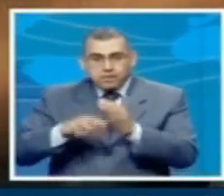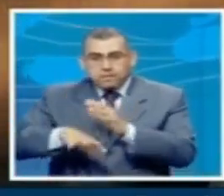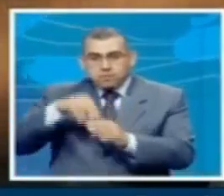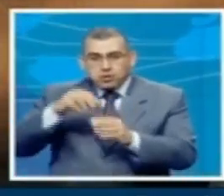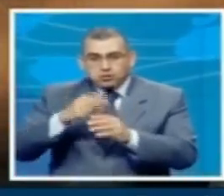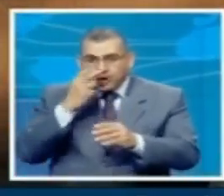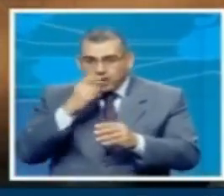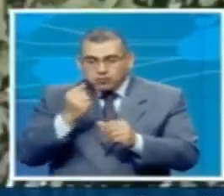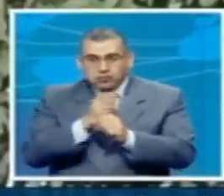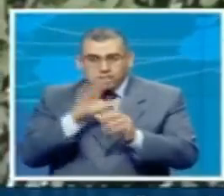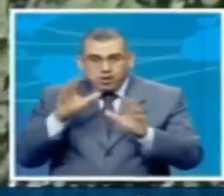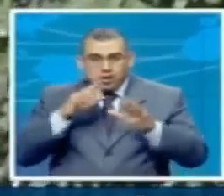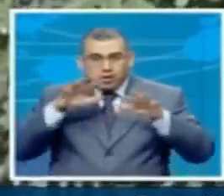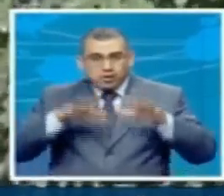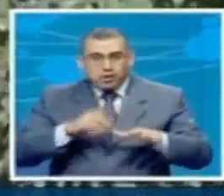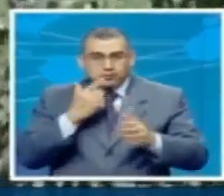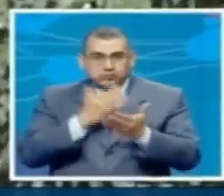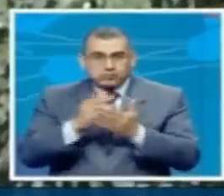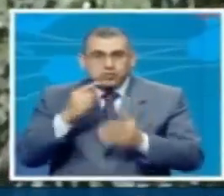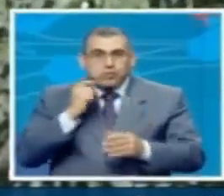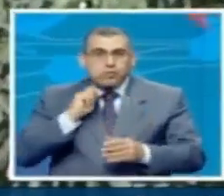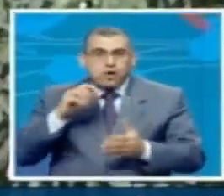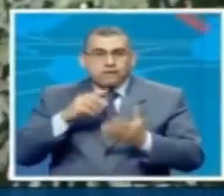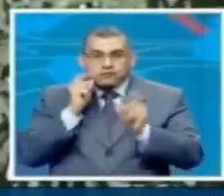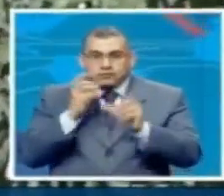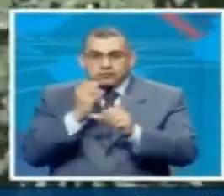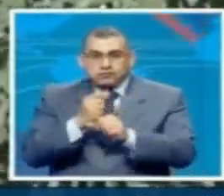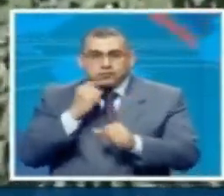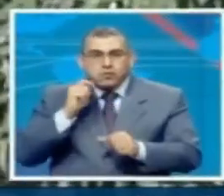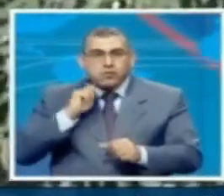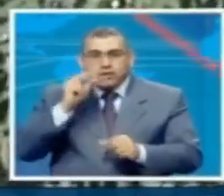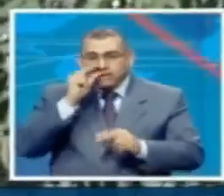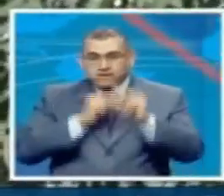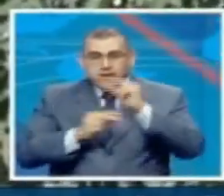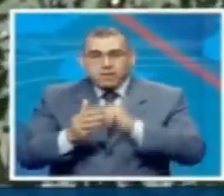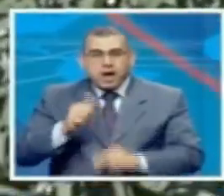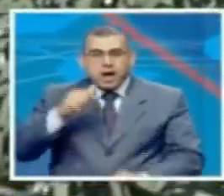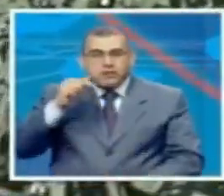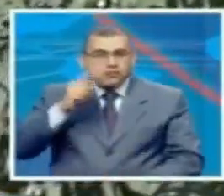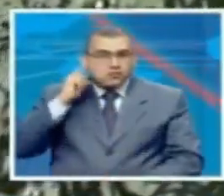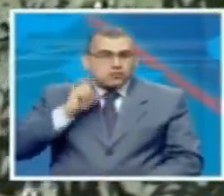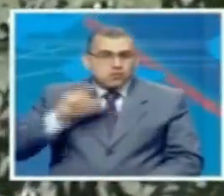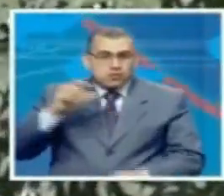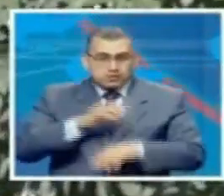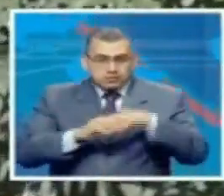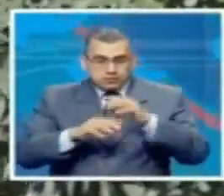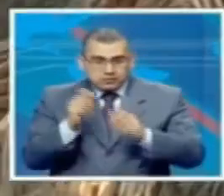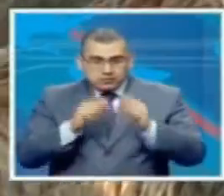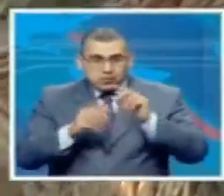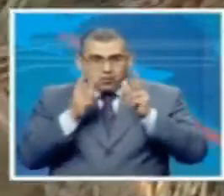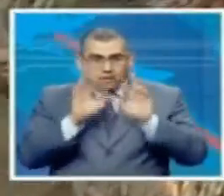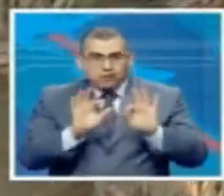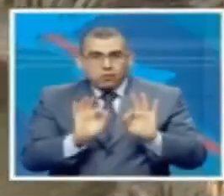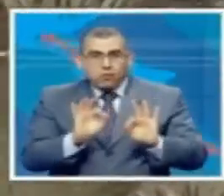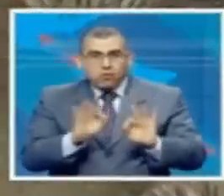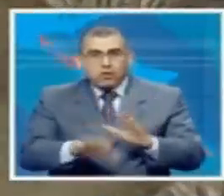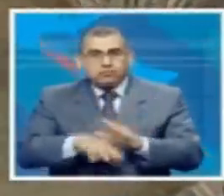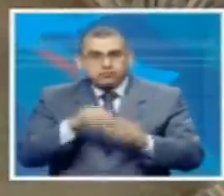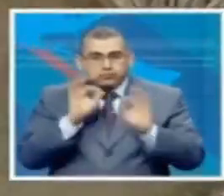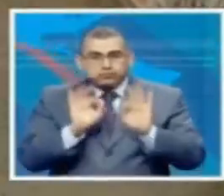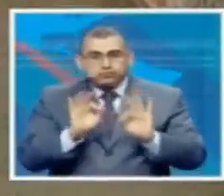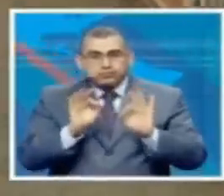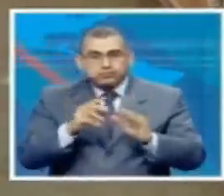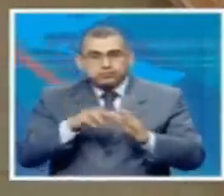عليها يمكن الفيوم من المحافظات اللي بتخص او بتشتهر ببعض الحرف اليدويه اللي بتعتمد على